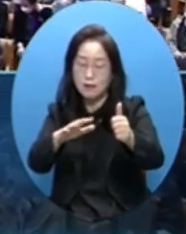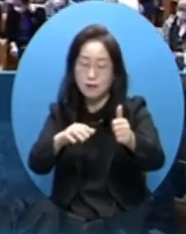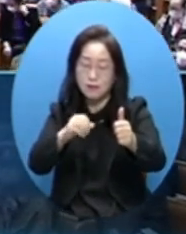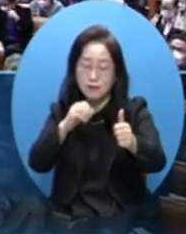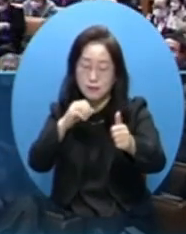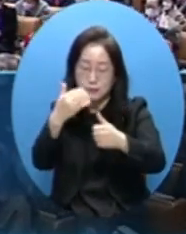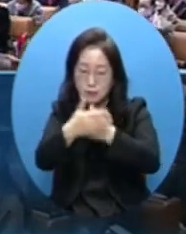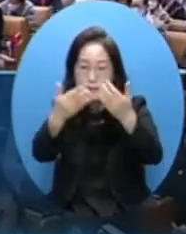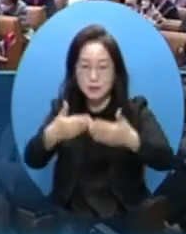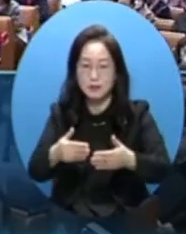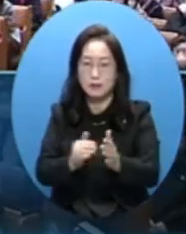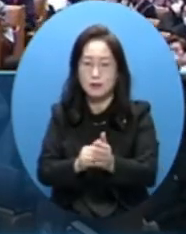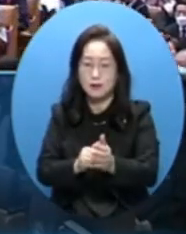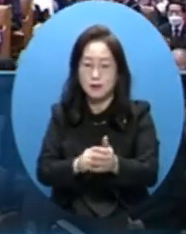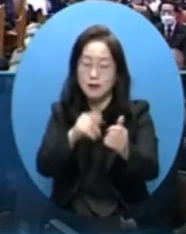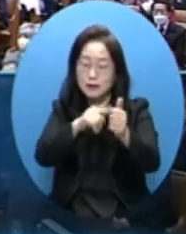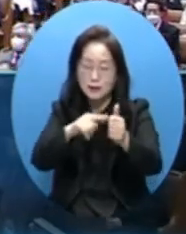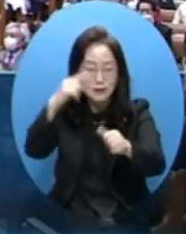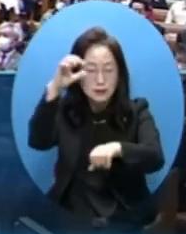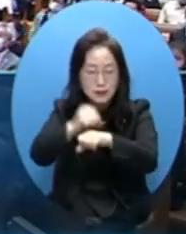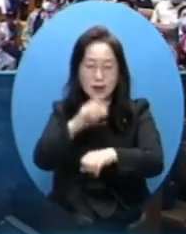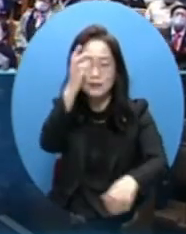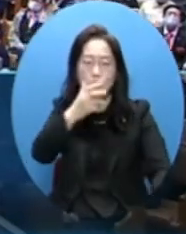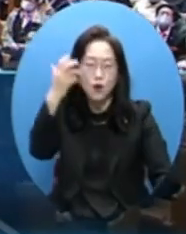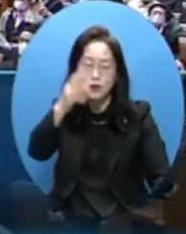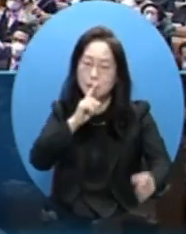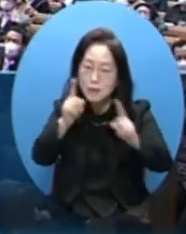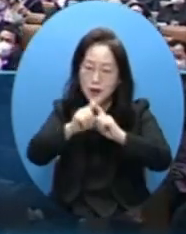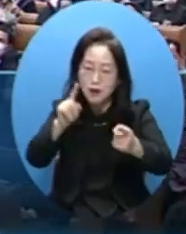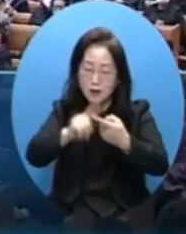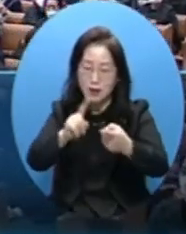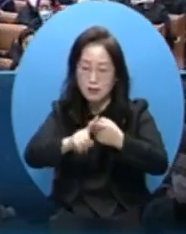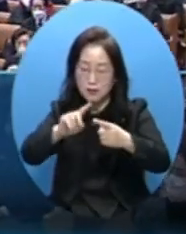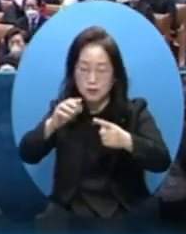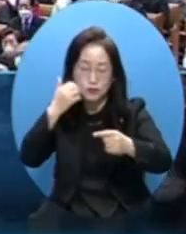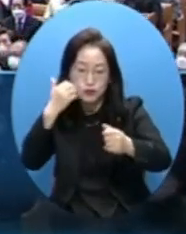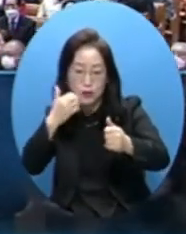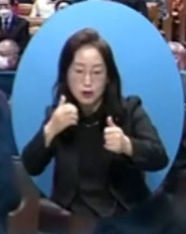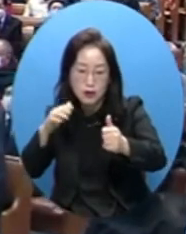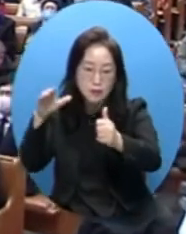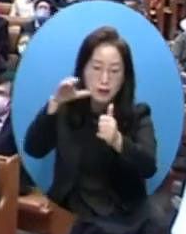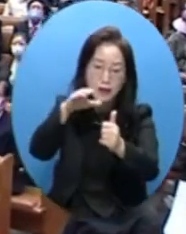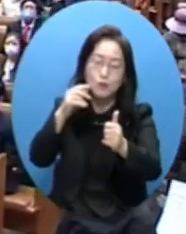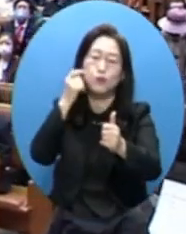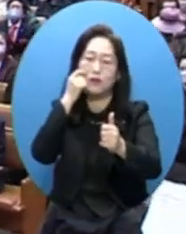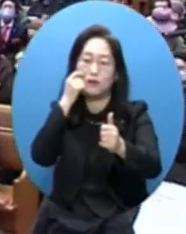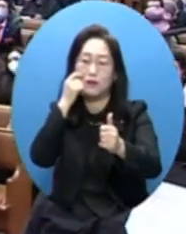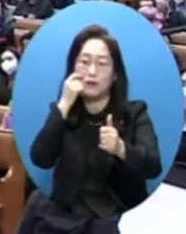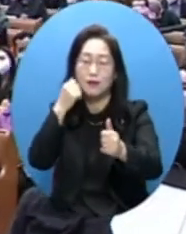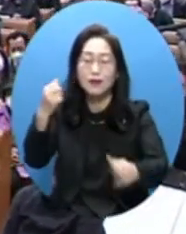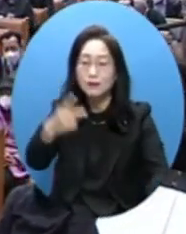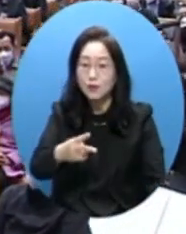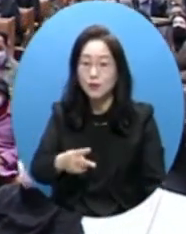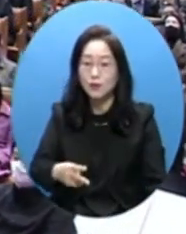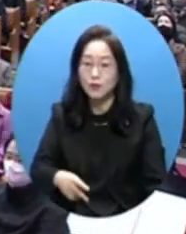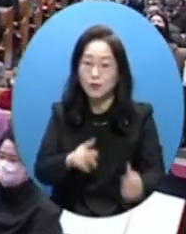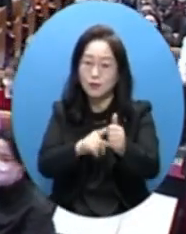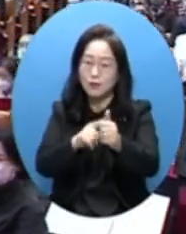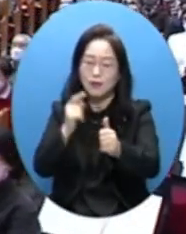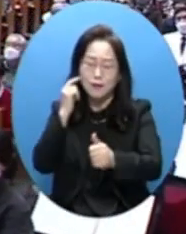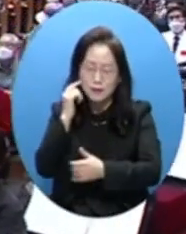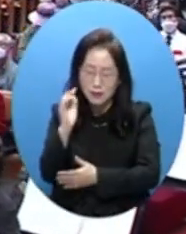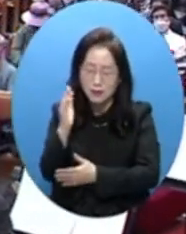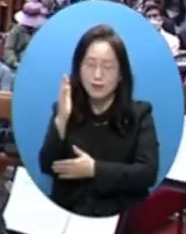스데반이 지혜와 성령으로 말함을 그들이 능히 당하지 못하여, 뿐만 아니라 그 말씀을 전할 때 영광